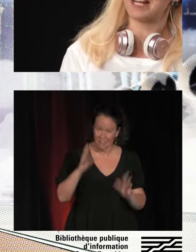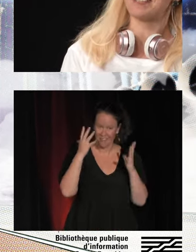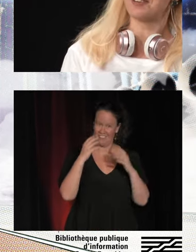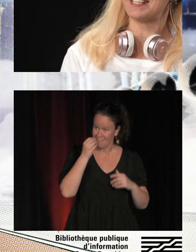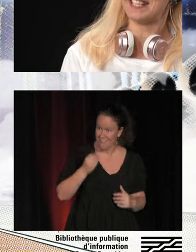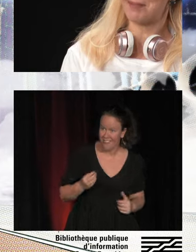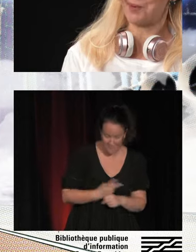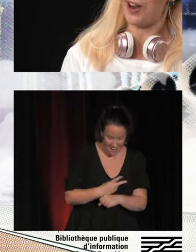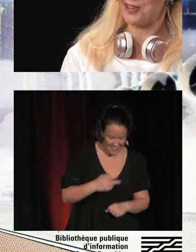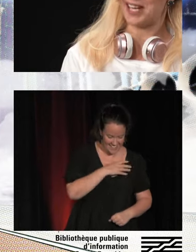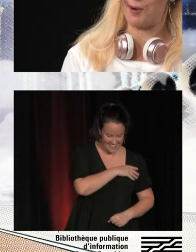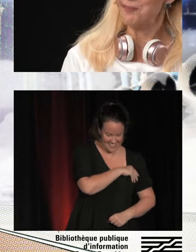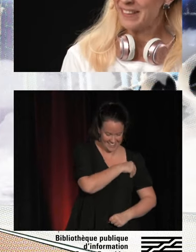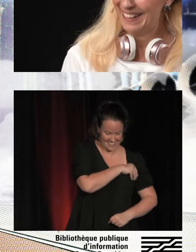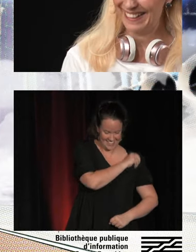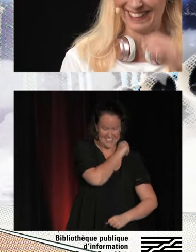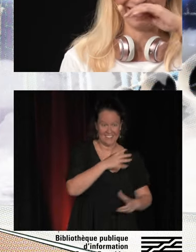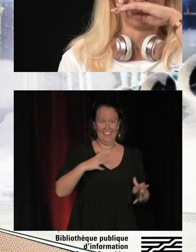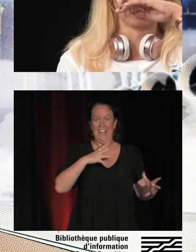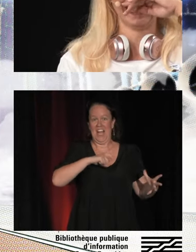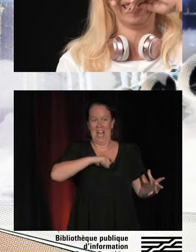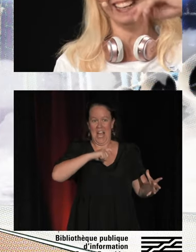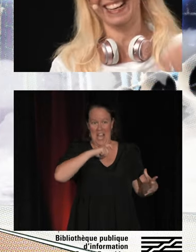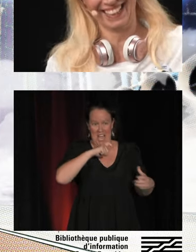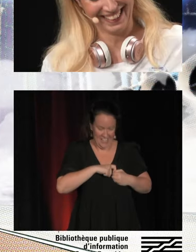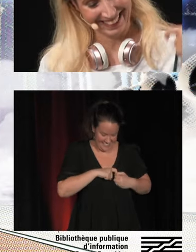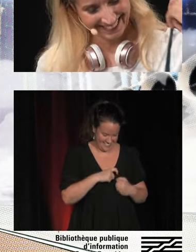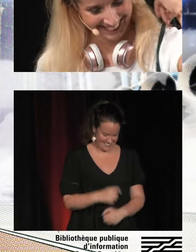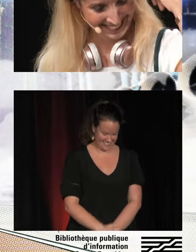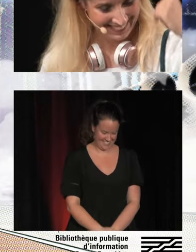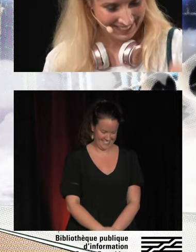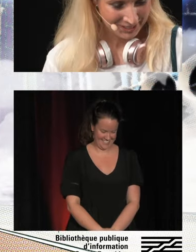Vous l'avez vu arriver, le décès ? Parce que moi, carrément. Hein.